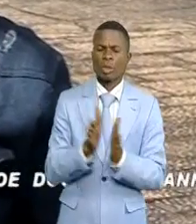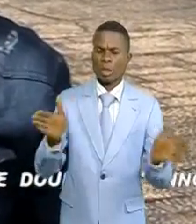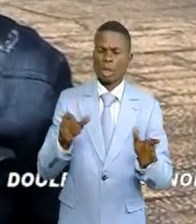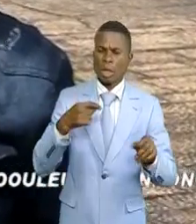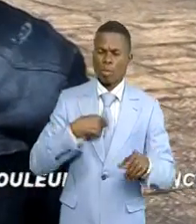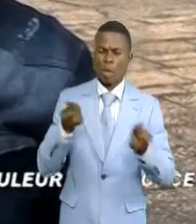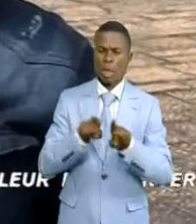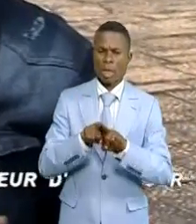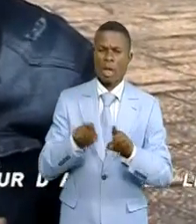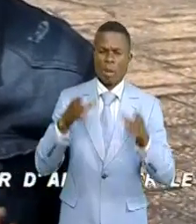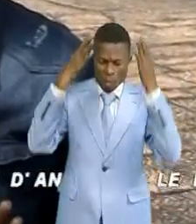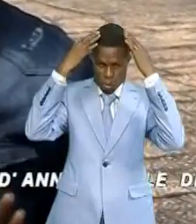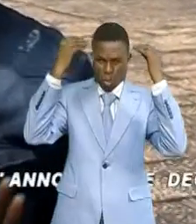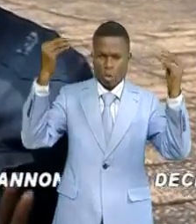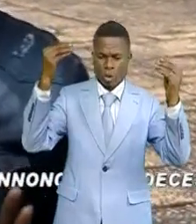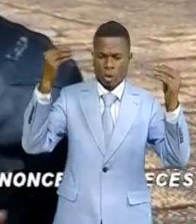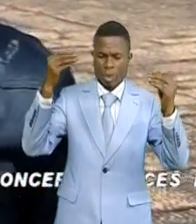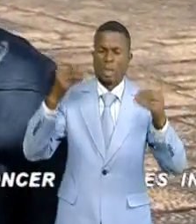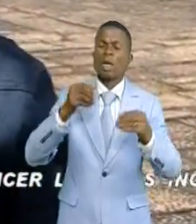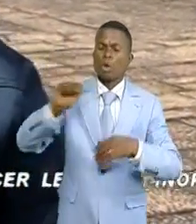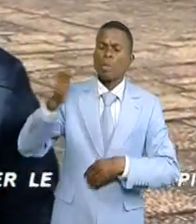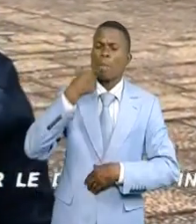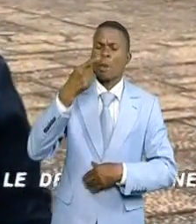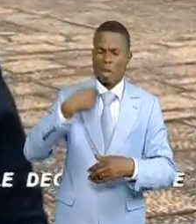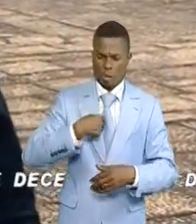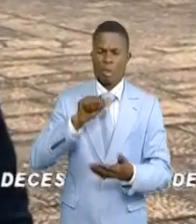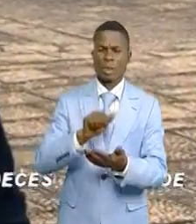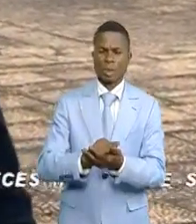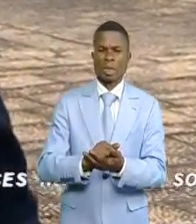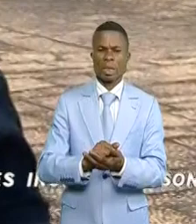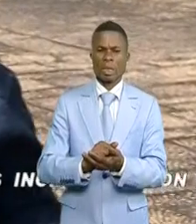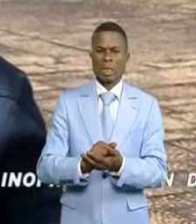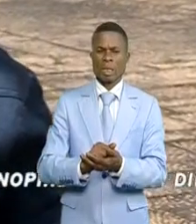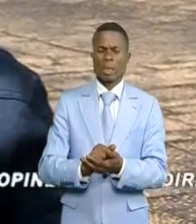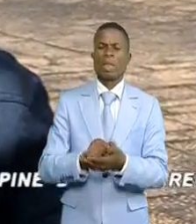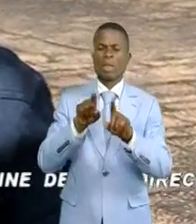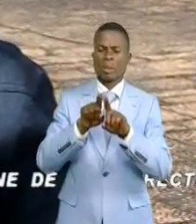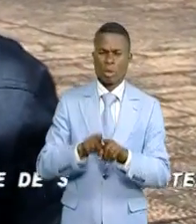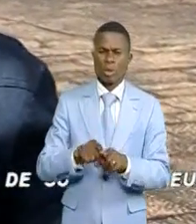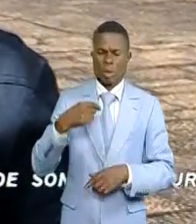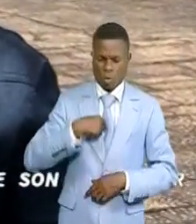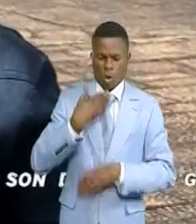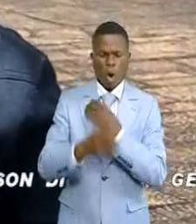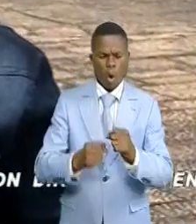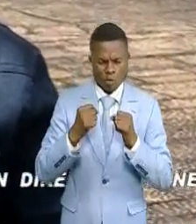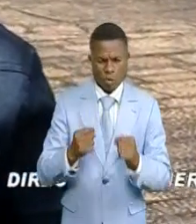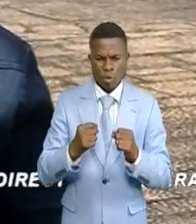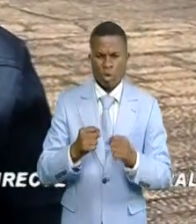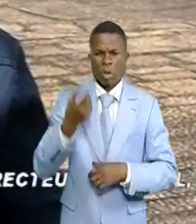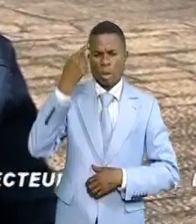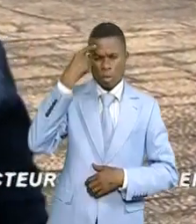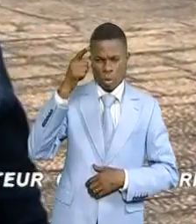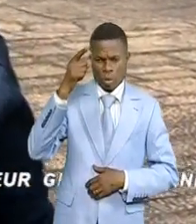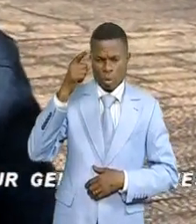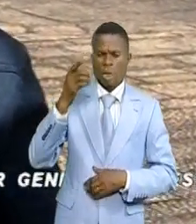comme un Moïse. Ça, c'est de sa bouche qu'il parlait de ça. Et je dois faire tout pour